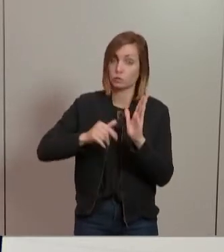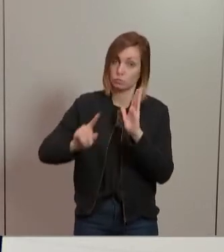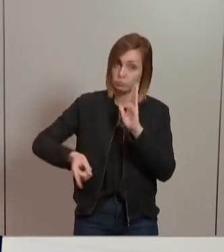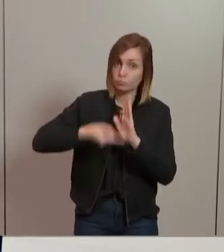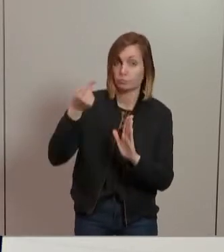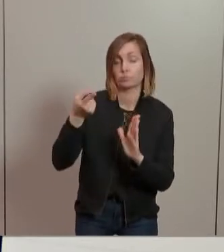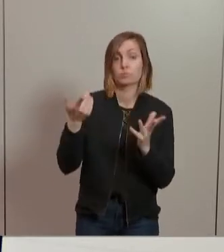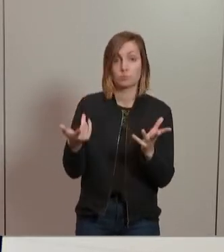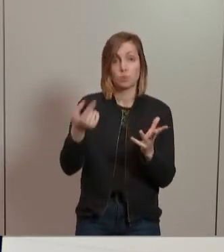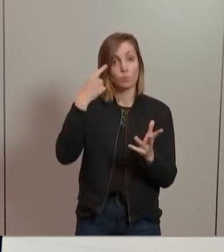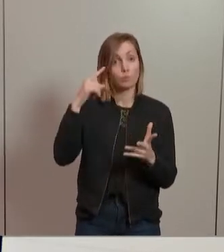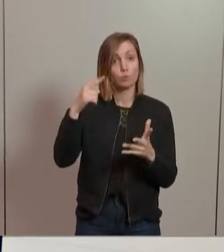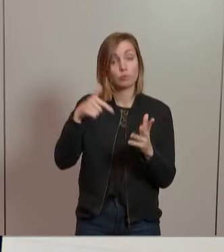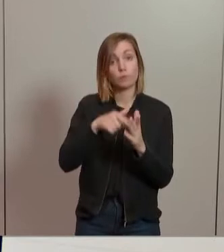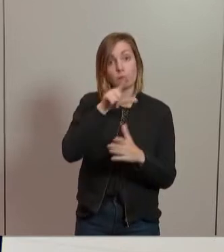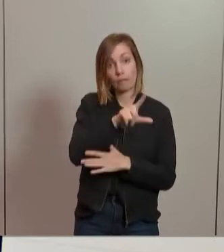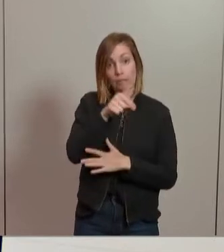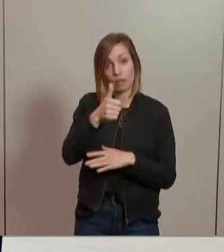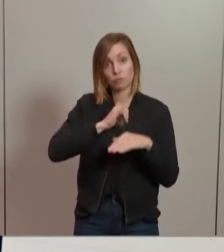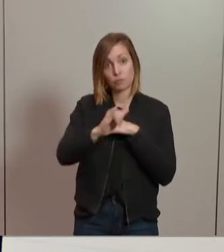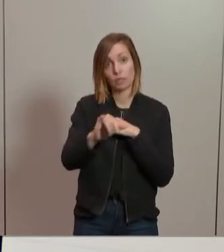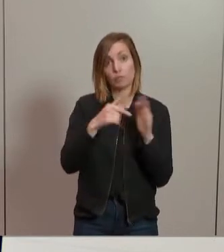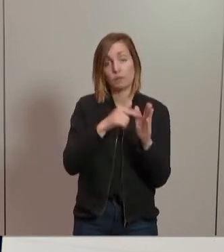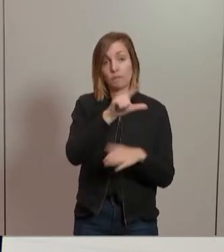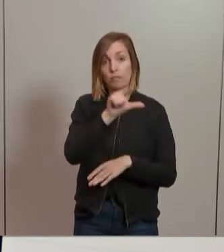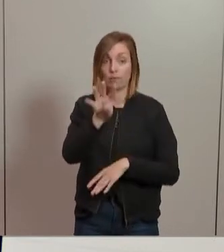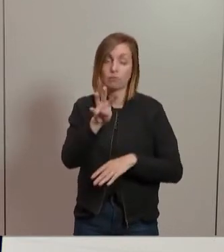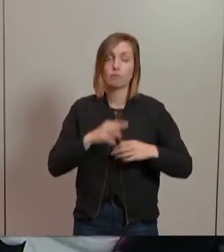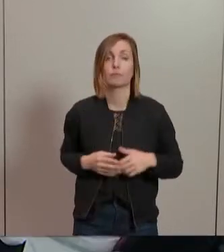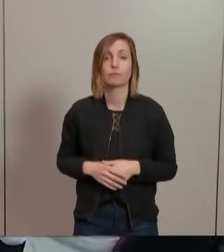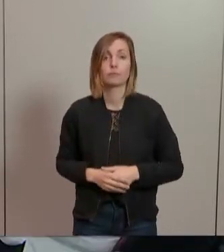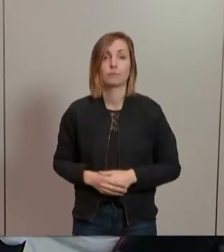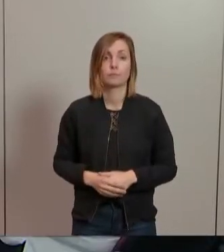pluriannuelle d'objectifs pour les années de 2021 à